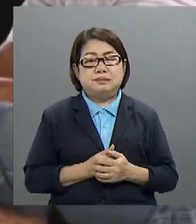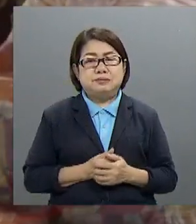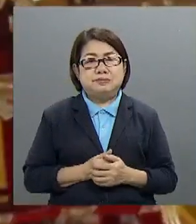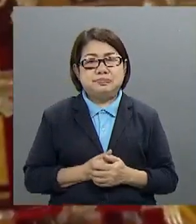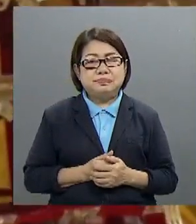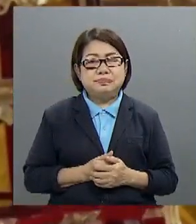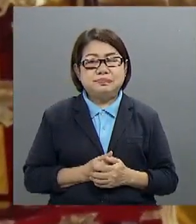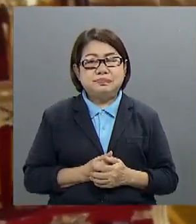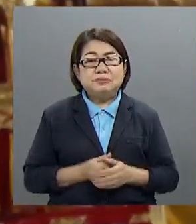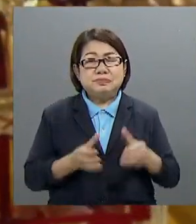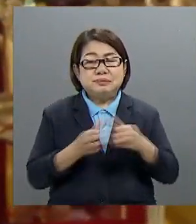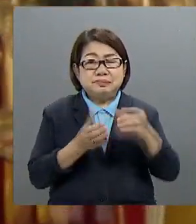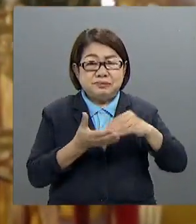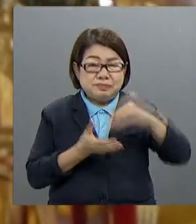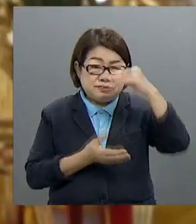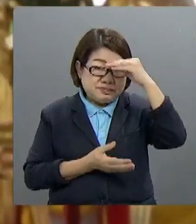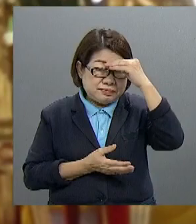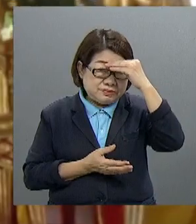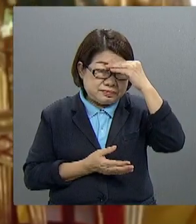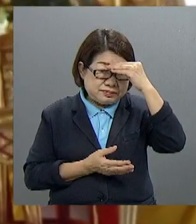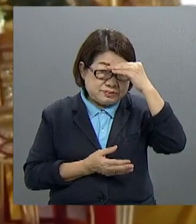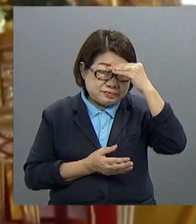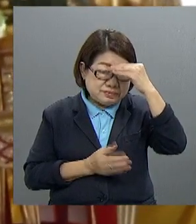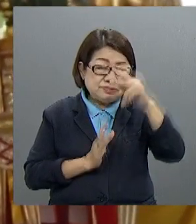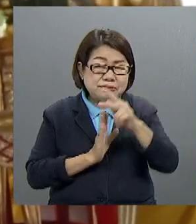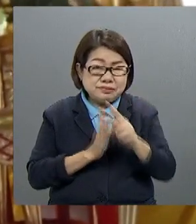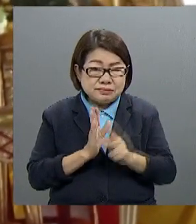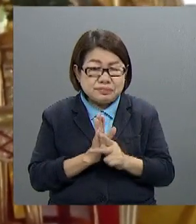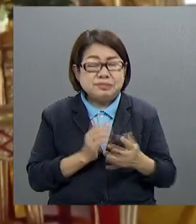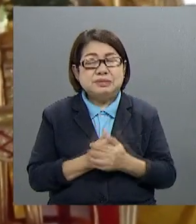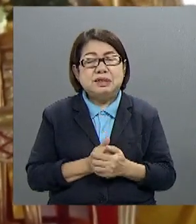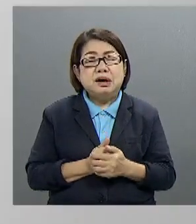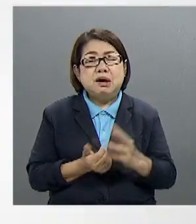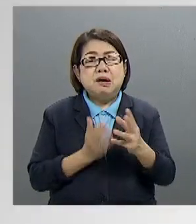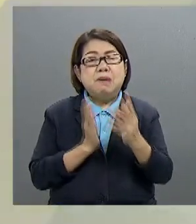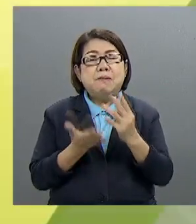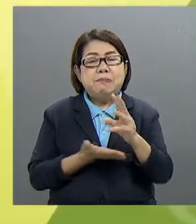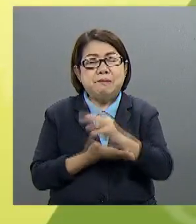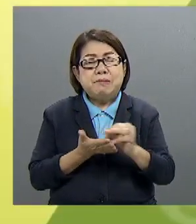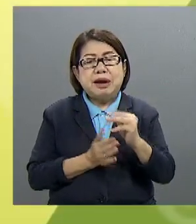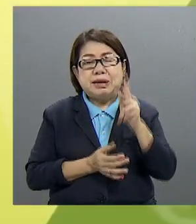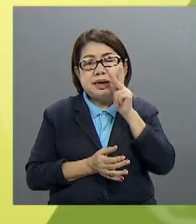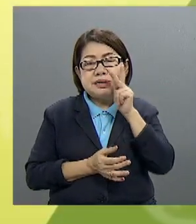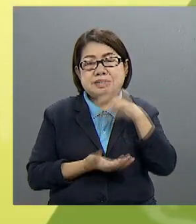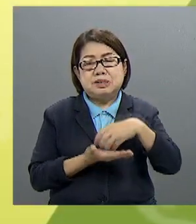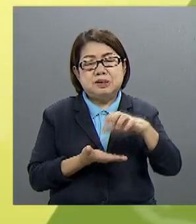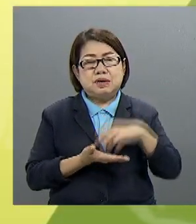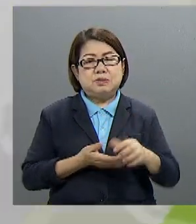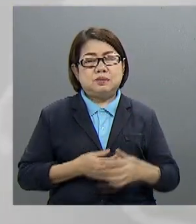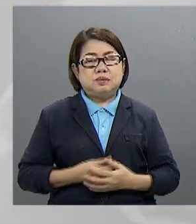ชานิเทศศาสตร์มหาวิทยาลัยกาฬสินธุ์รายงาน